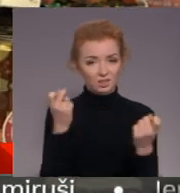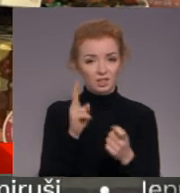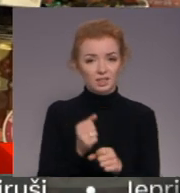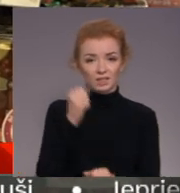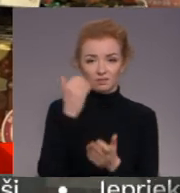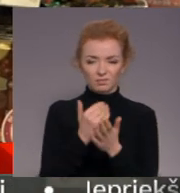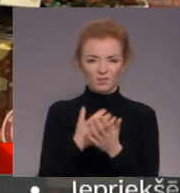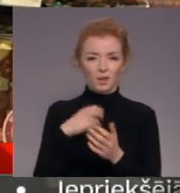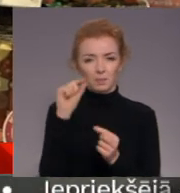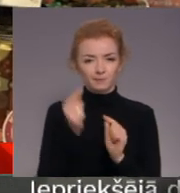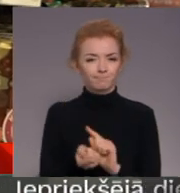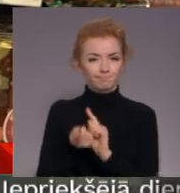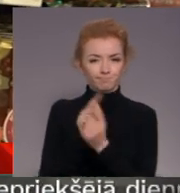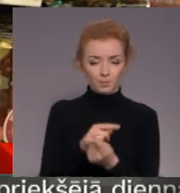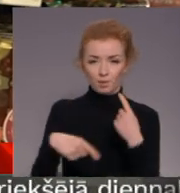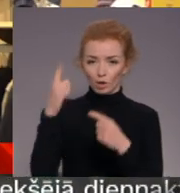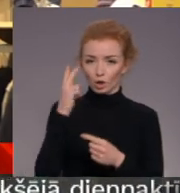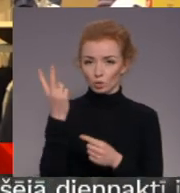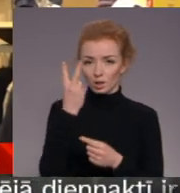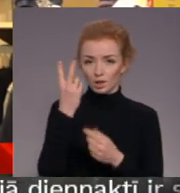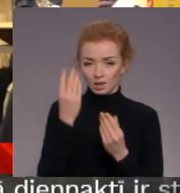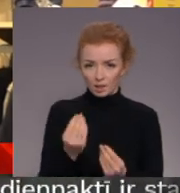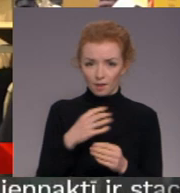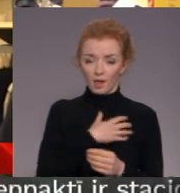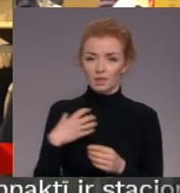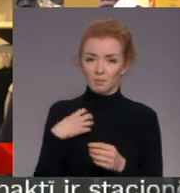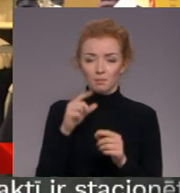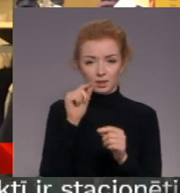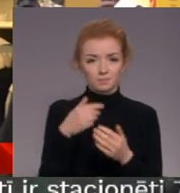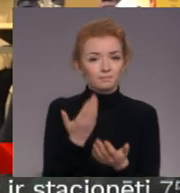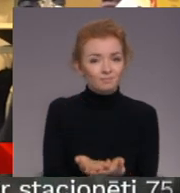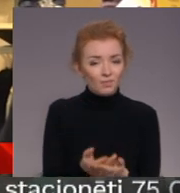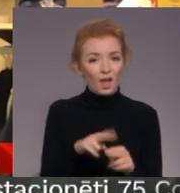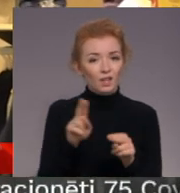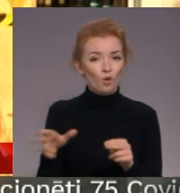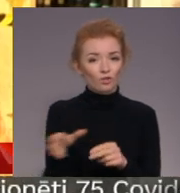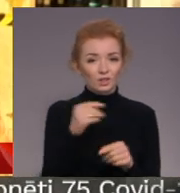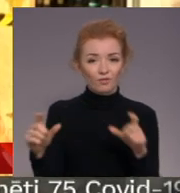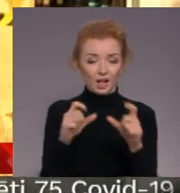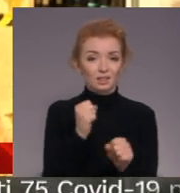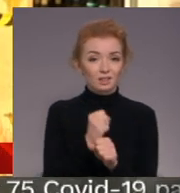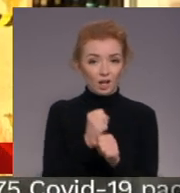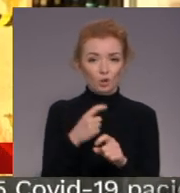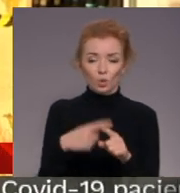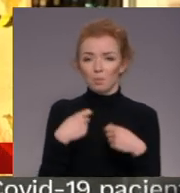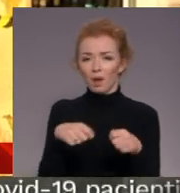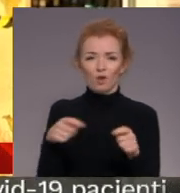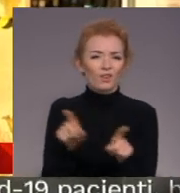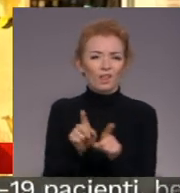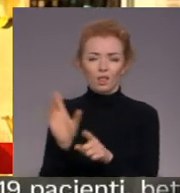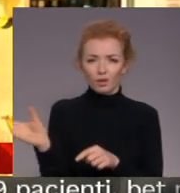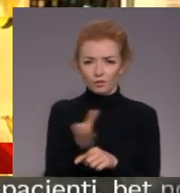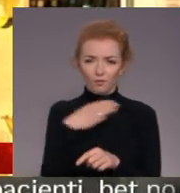ierobežojumi būtu jāpārskat. Jau pagājušajā otrdienā valdībai tika piedāvāts variants atļaut visiem veikaliem strādāt un pārdot preču sortimentu neatkarīgi no to veida,